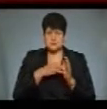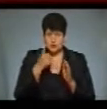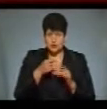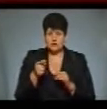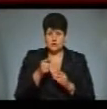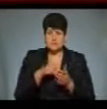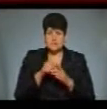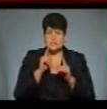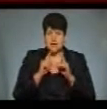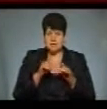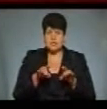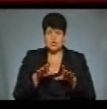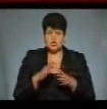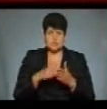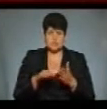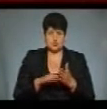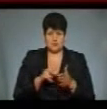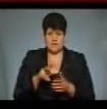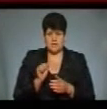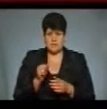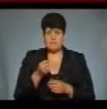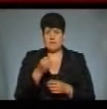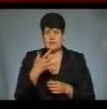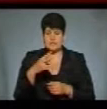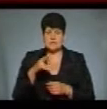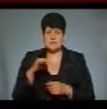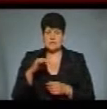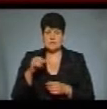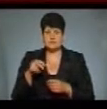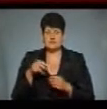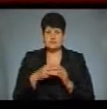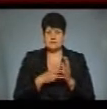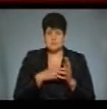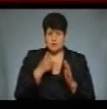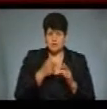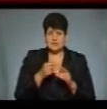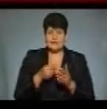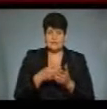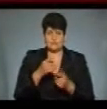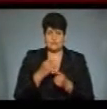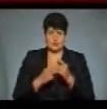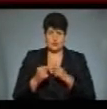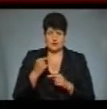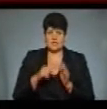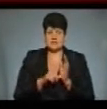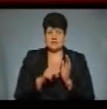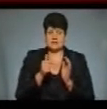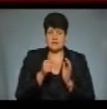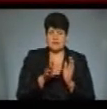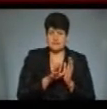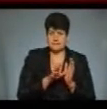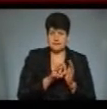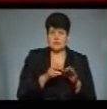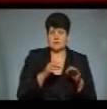Тернопільська міська рада рішення скасувала. 15 листопада 2018-го тарифи відновили – 6 гривень електротранспорт, 7